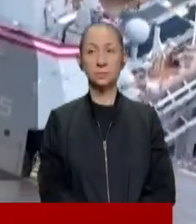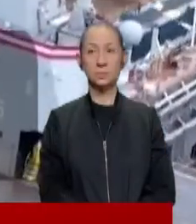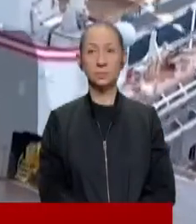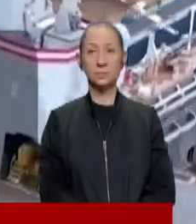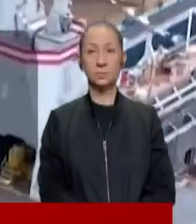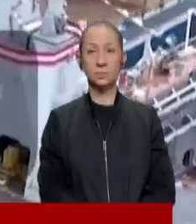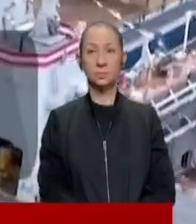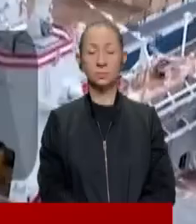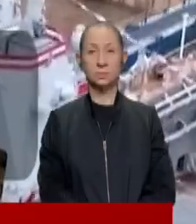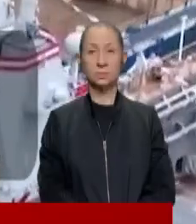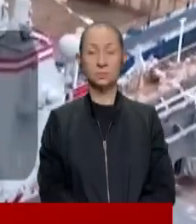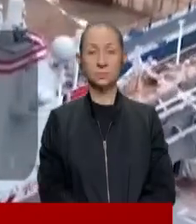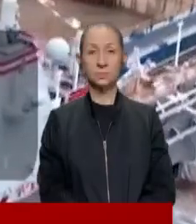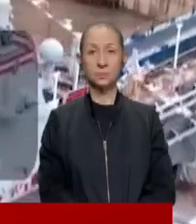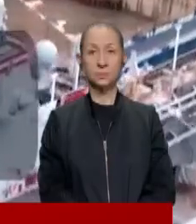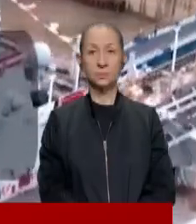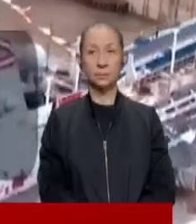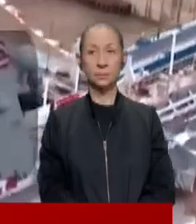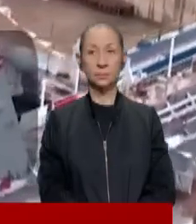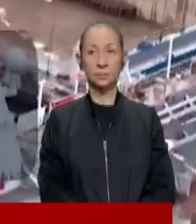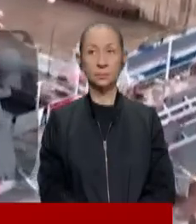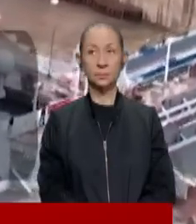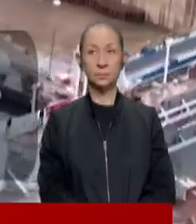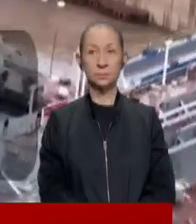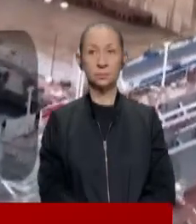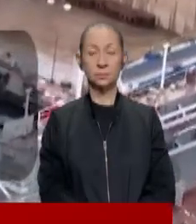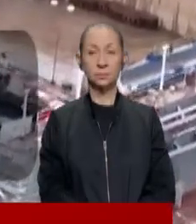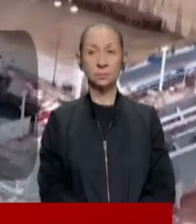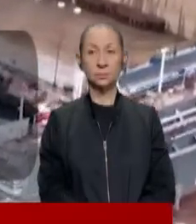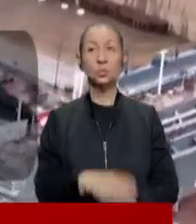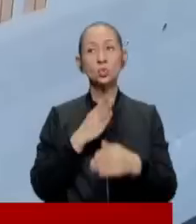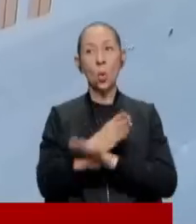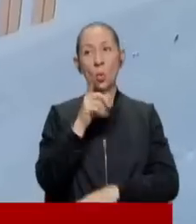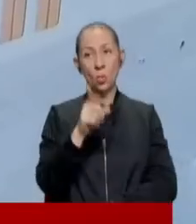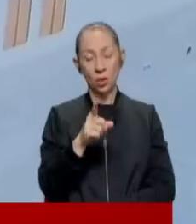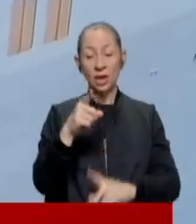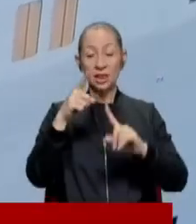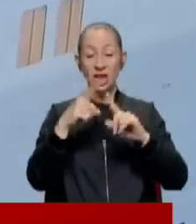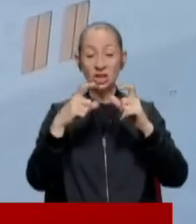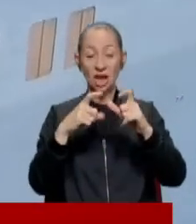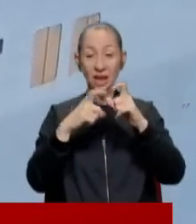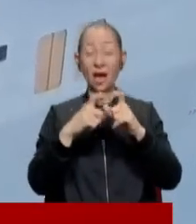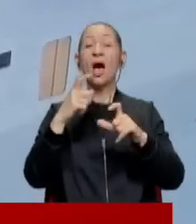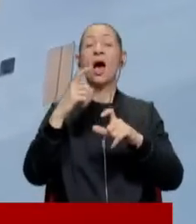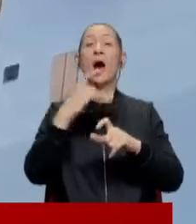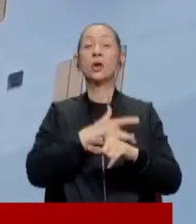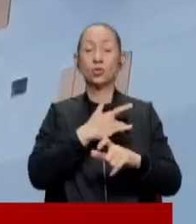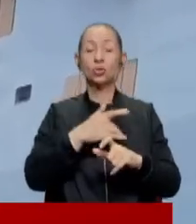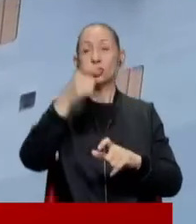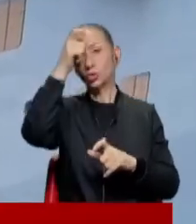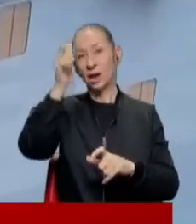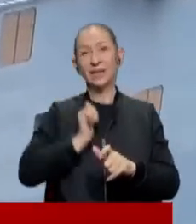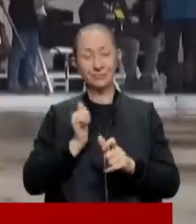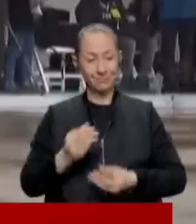Şeref dolu Atatürk'ü izleyen yol Deniz Harp Okulu TCG Anadolu'nun Türk Silahlı kuvvetlerine